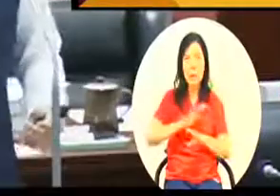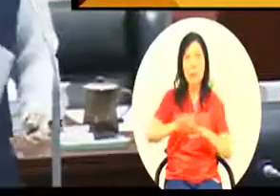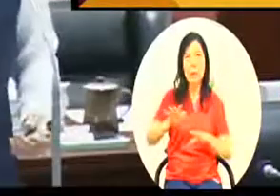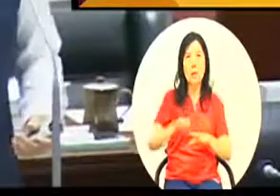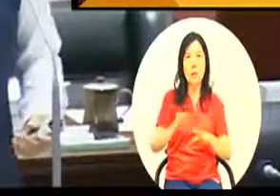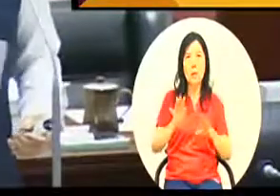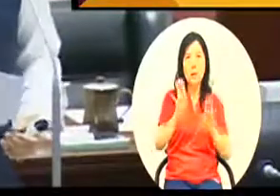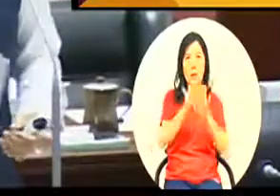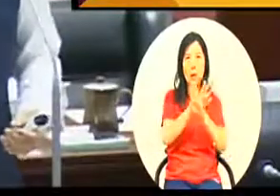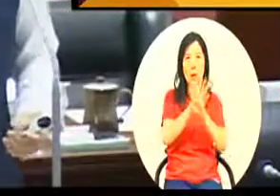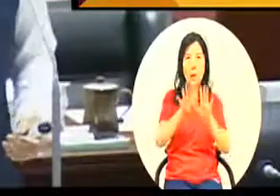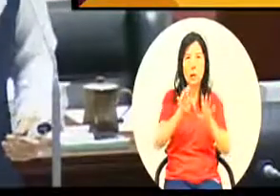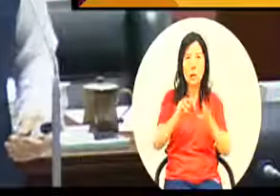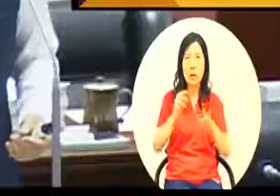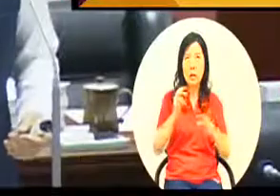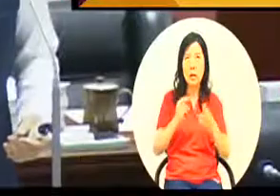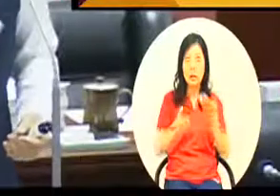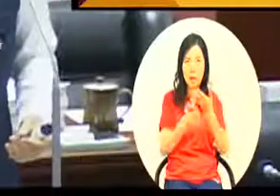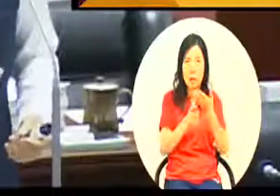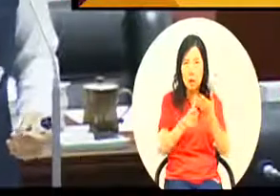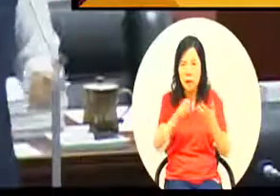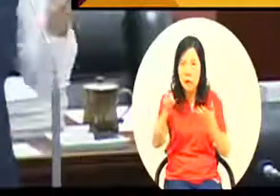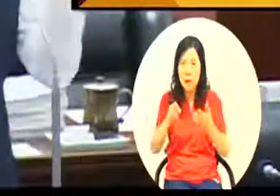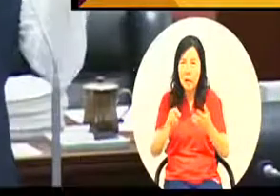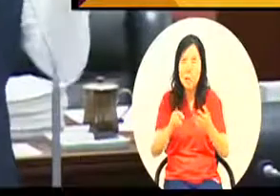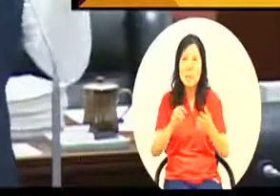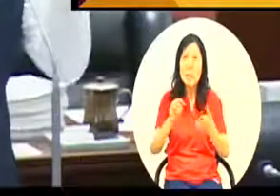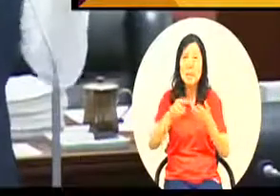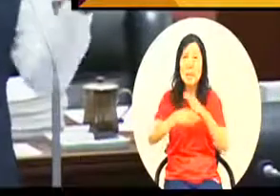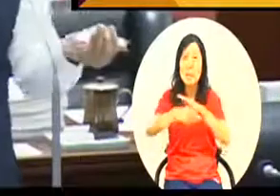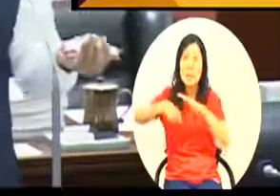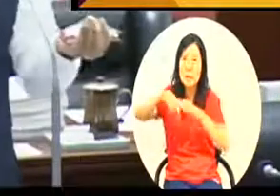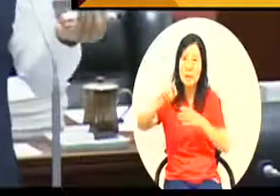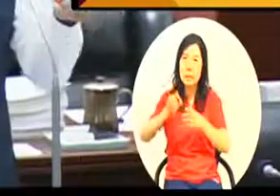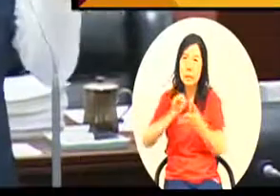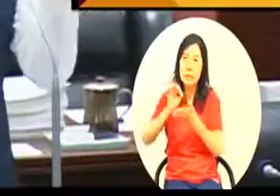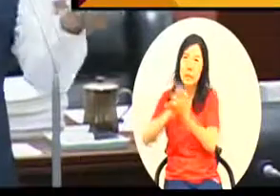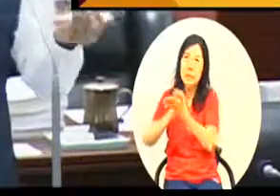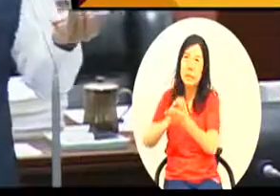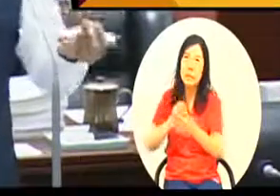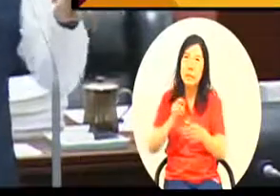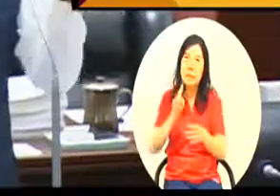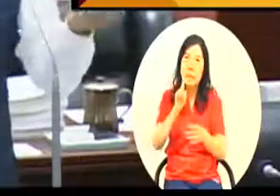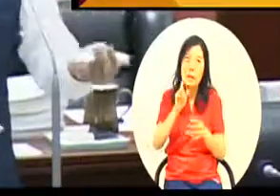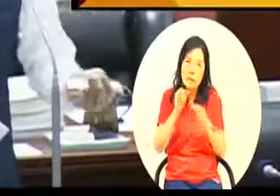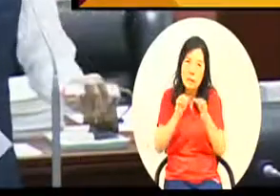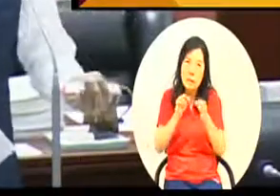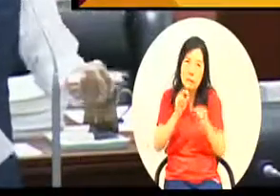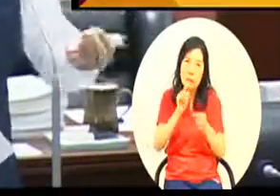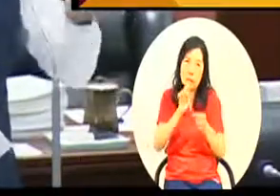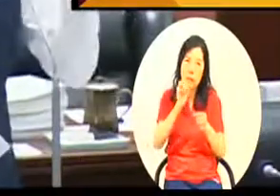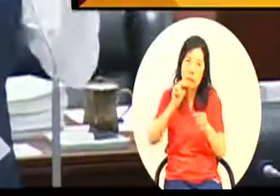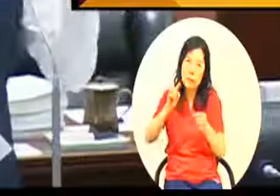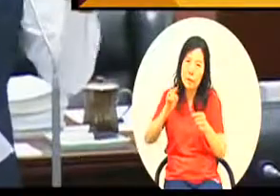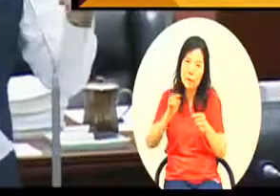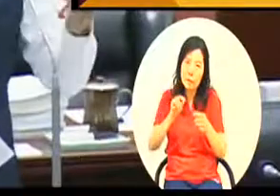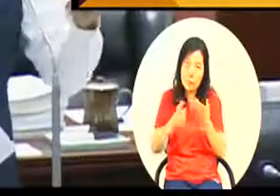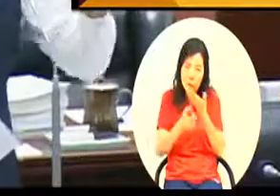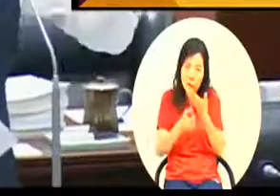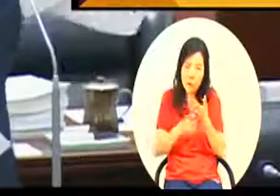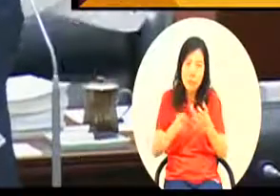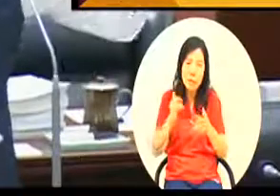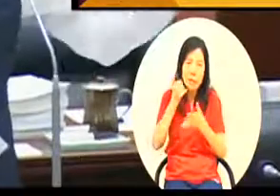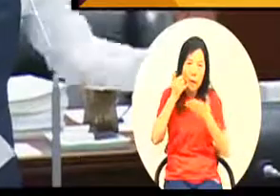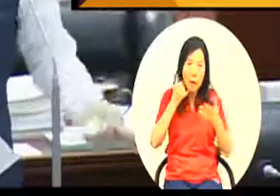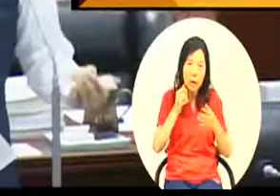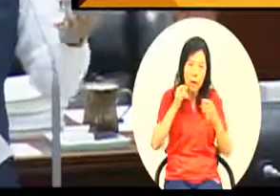都被拔走了。毒虫变卖之后赚100、200、300，可以去买1公克或0.5公克安非他命，或者是海洛因